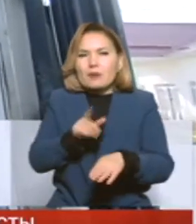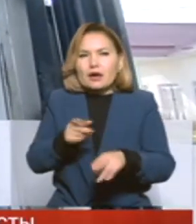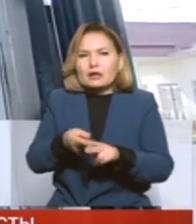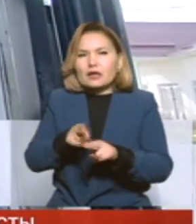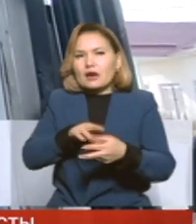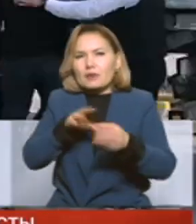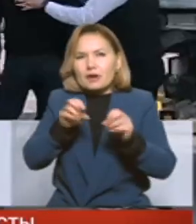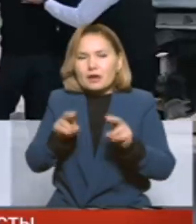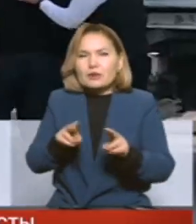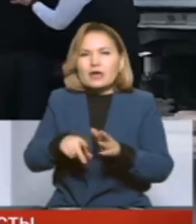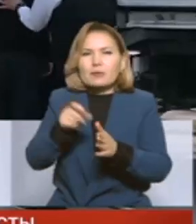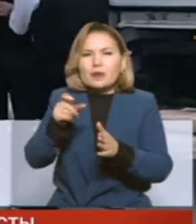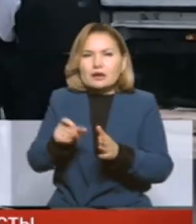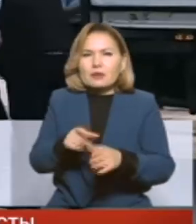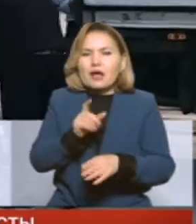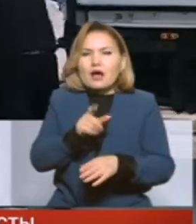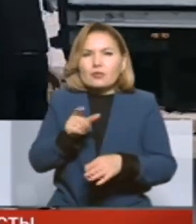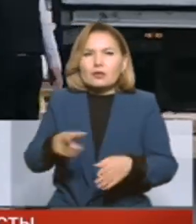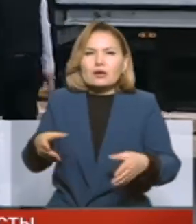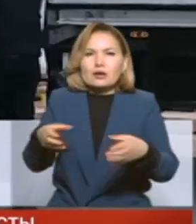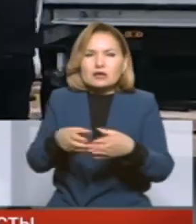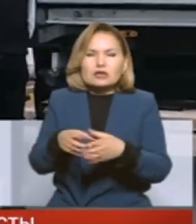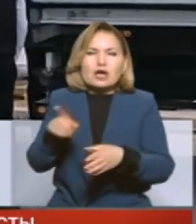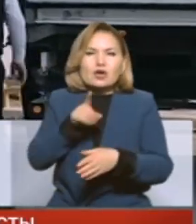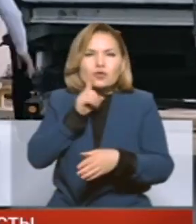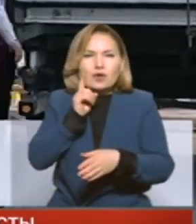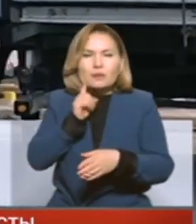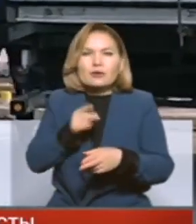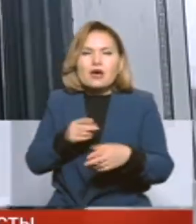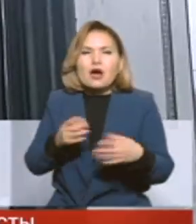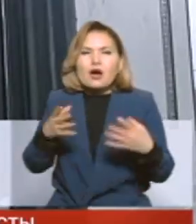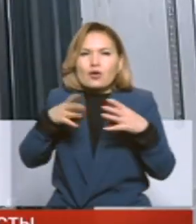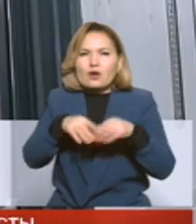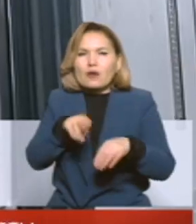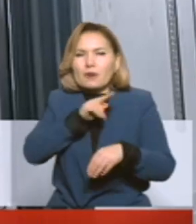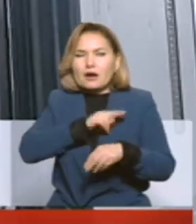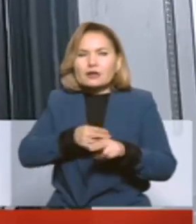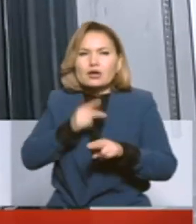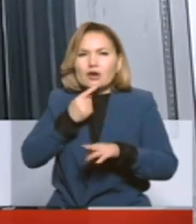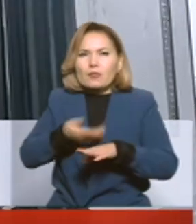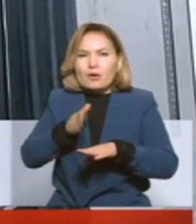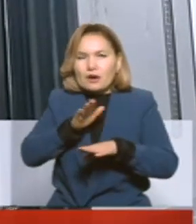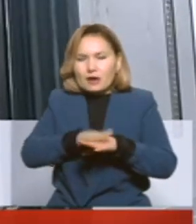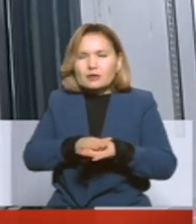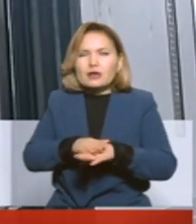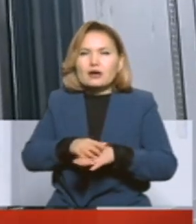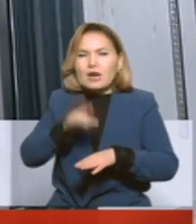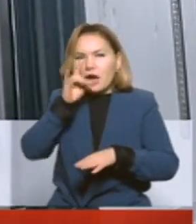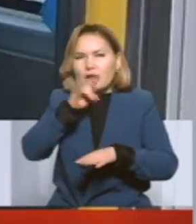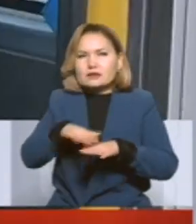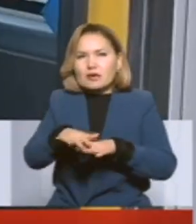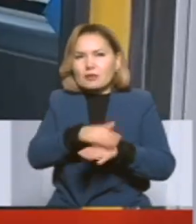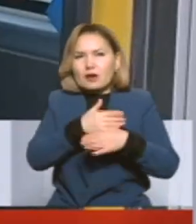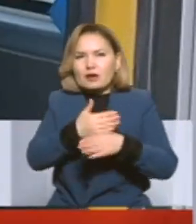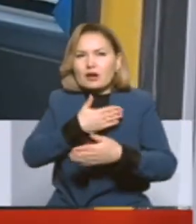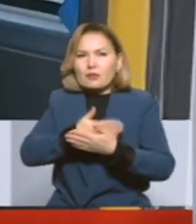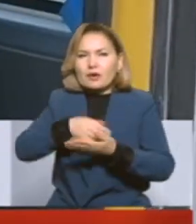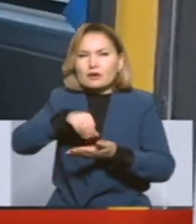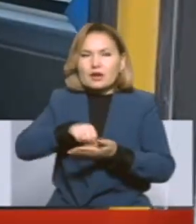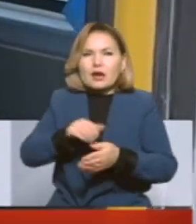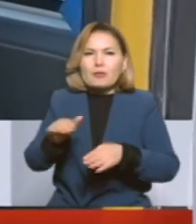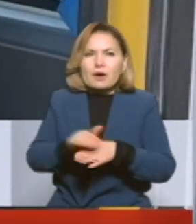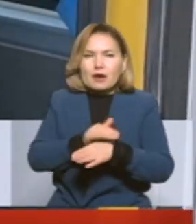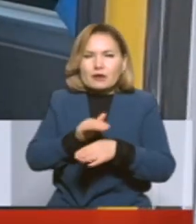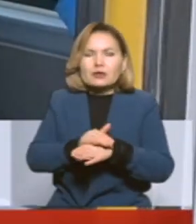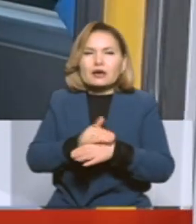әкімдік қызметкерлері, депутаттар мен азаматтық ұйымдар, жастар күш біріктіріп, қиындықты ел болып еңсеруге үлесін қосты. Қайырымды